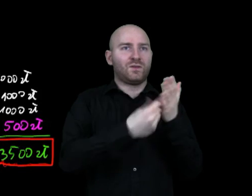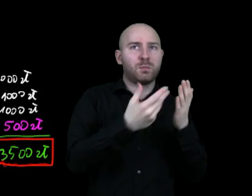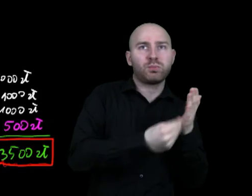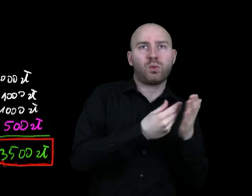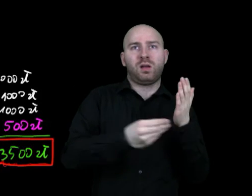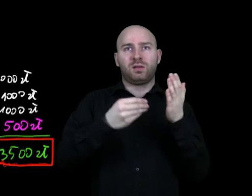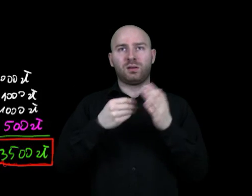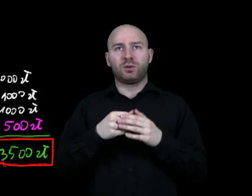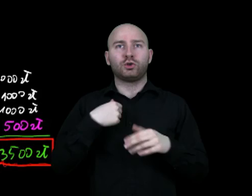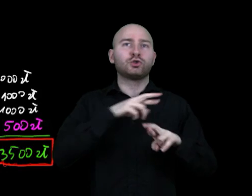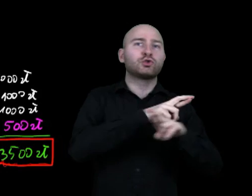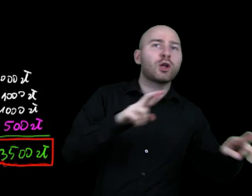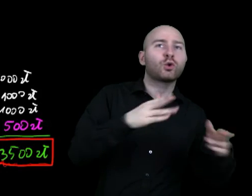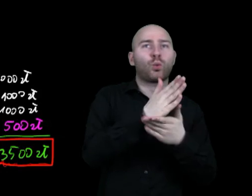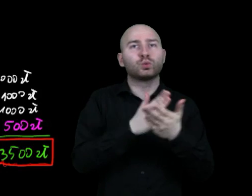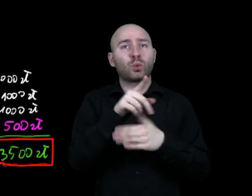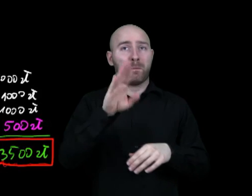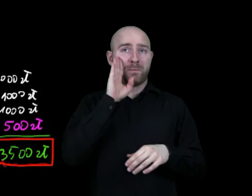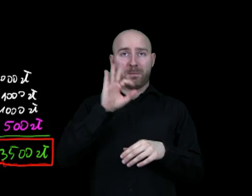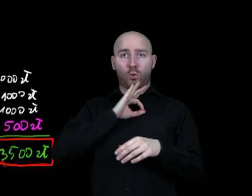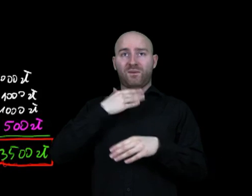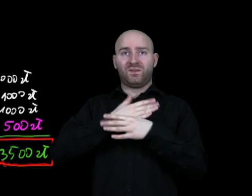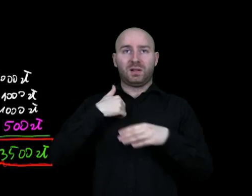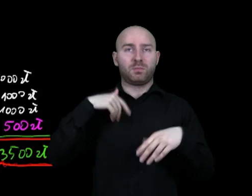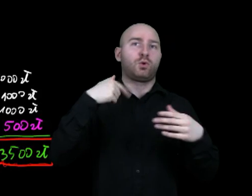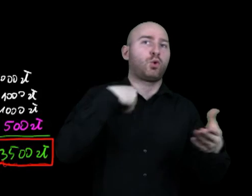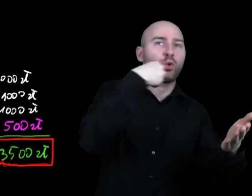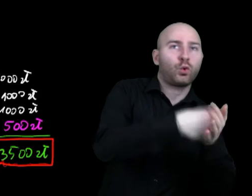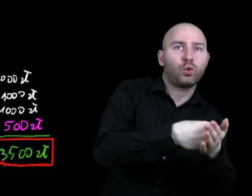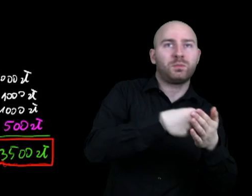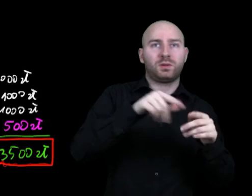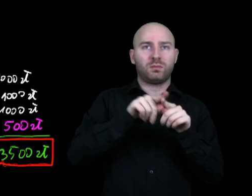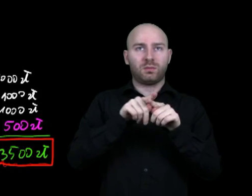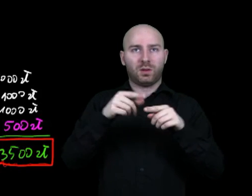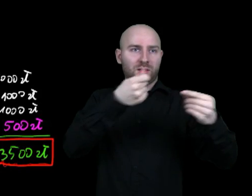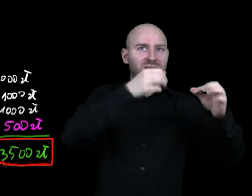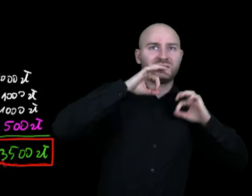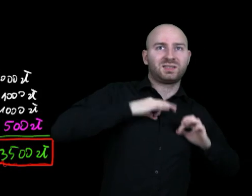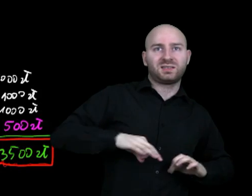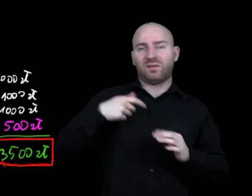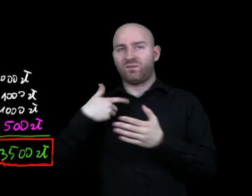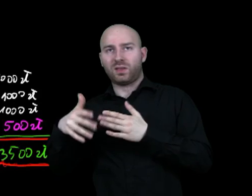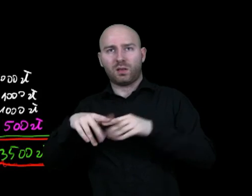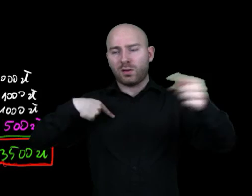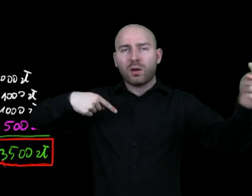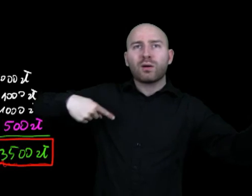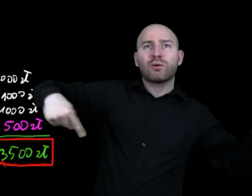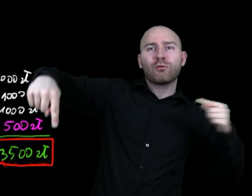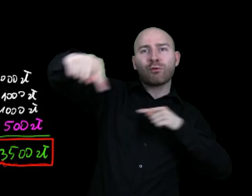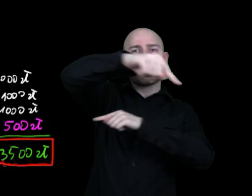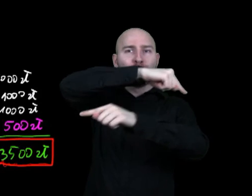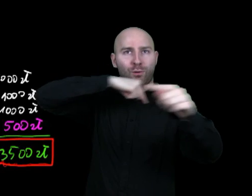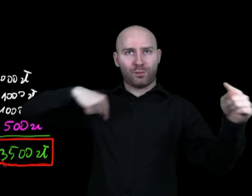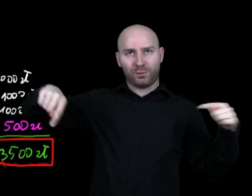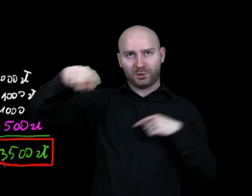kupował potrzebne dobra i usługi od tej samej swojej własnej firmy. Zatem jego wydatki są przychodem tej